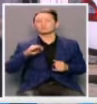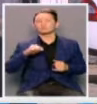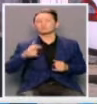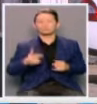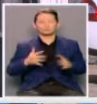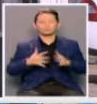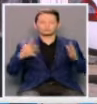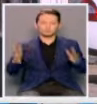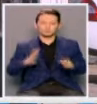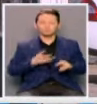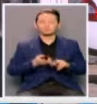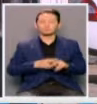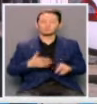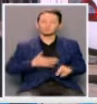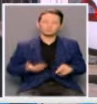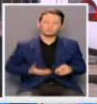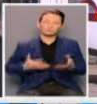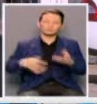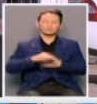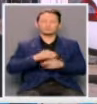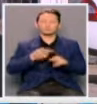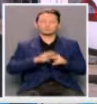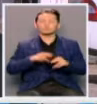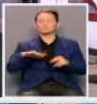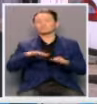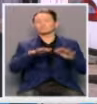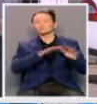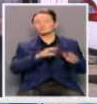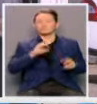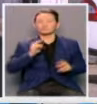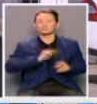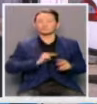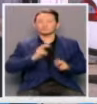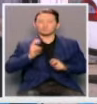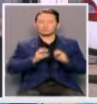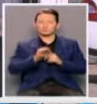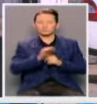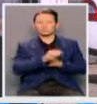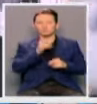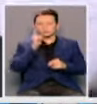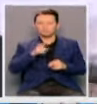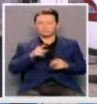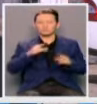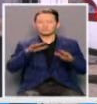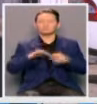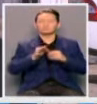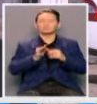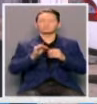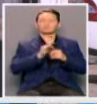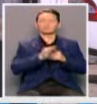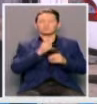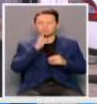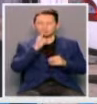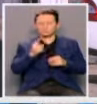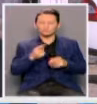отрасль. И многие наши жители работают в этих отраслях. И, как вы сами знаете, сами месторождения находятся отдаленно